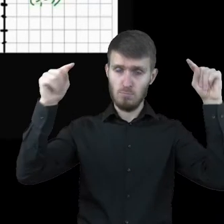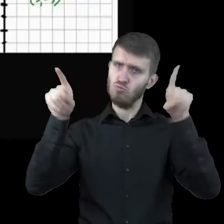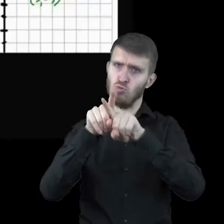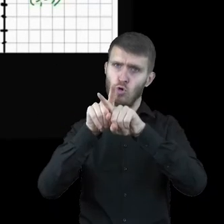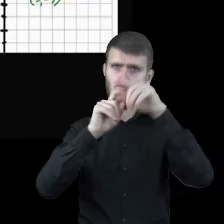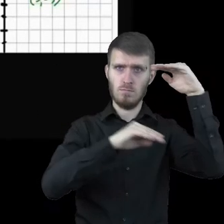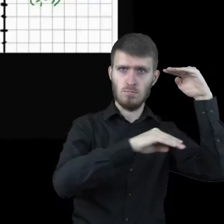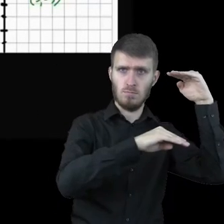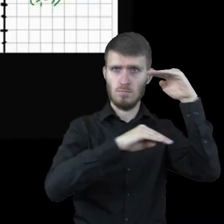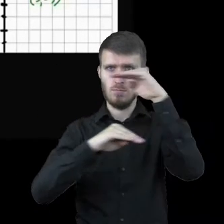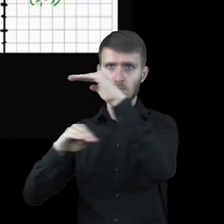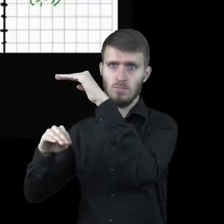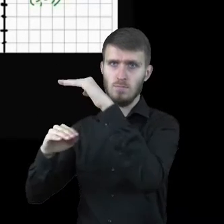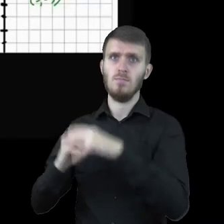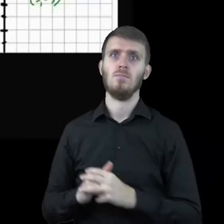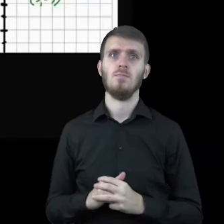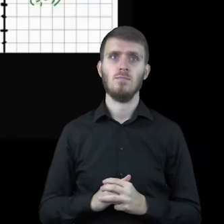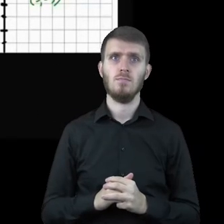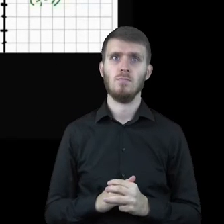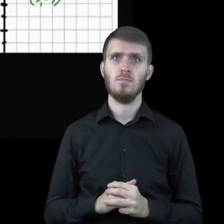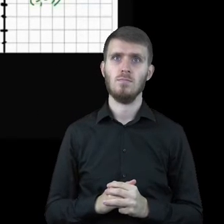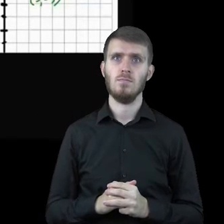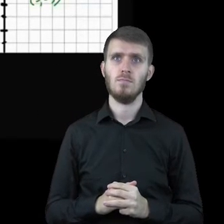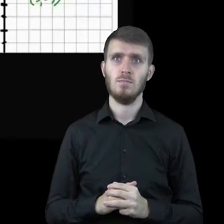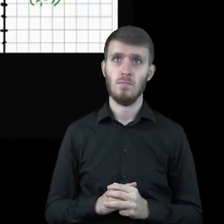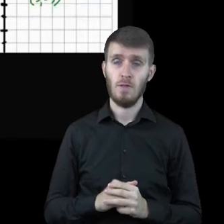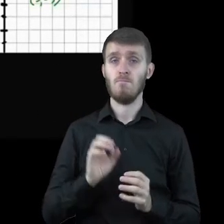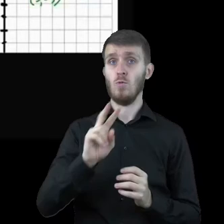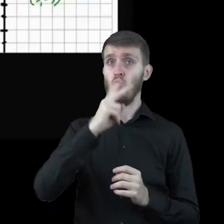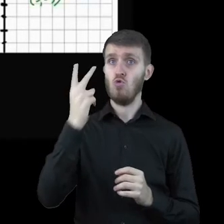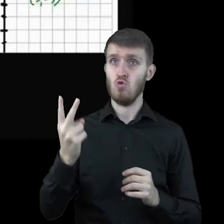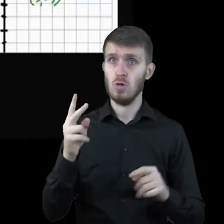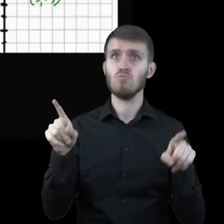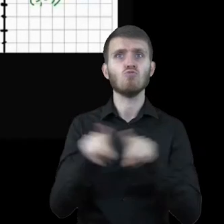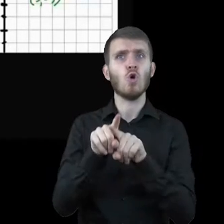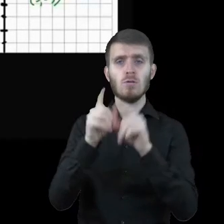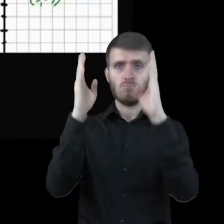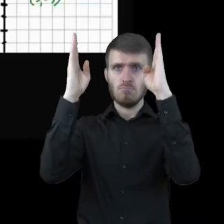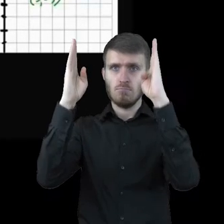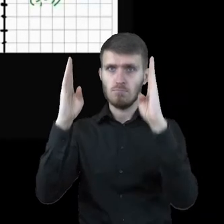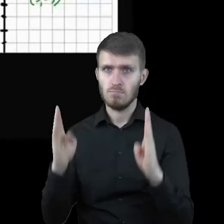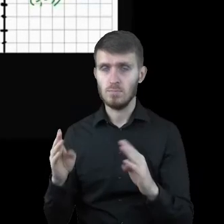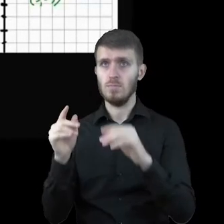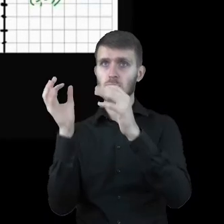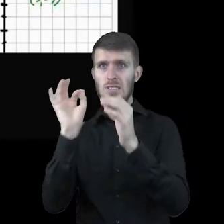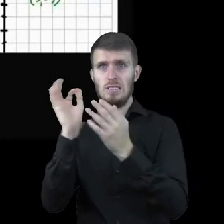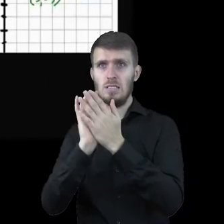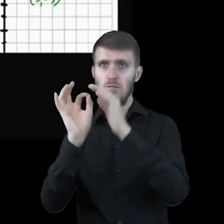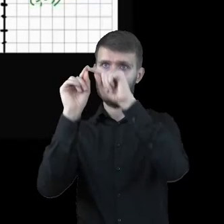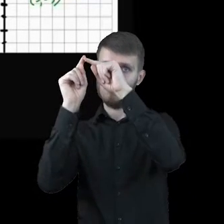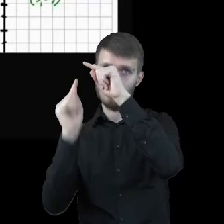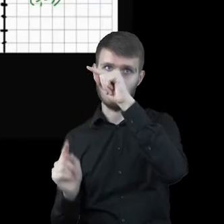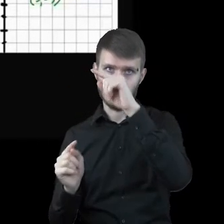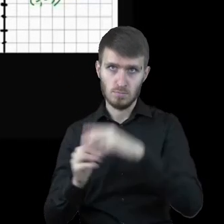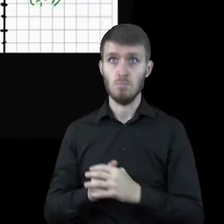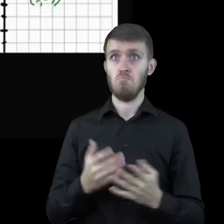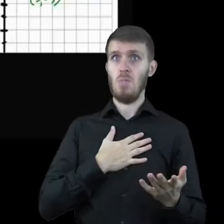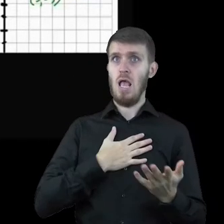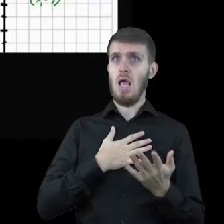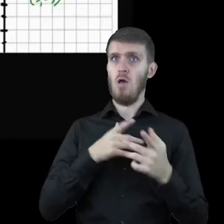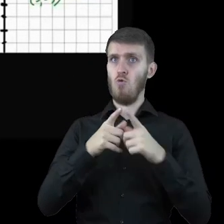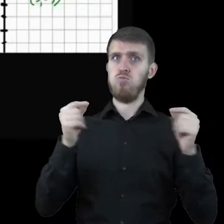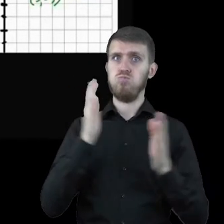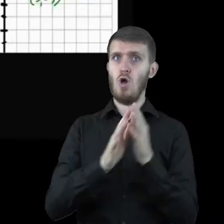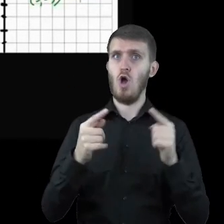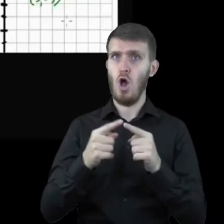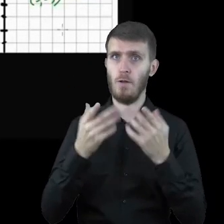X, jeżeli przez drugi punkt przeprowadzimy prostą pionową, to widzimy, że